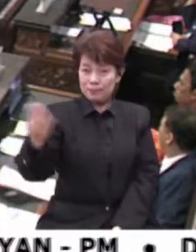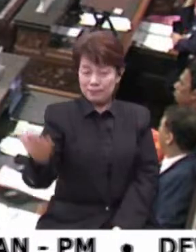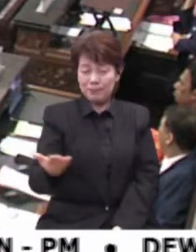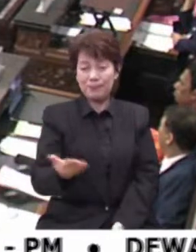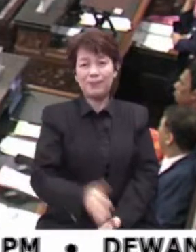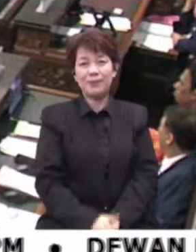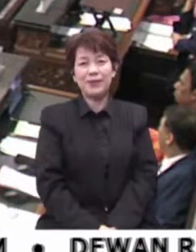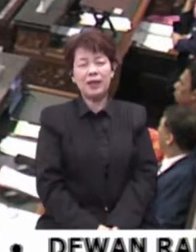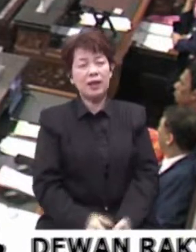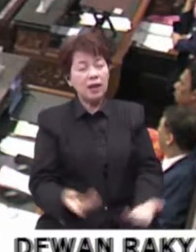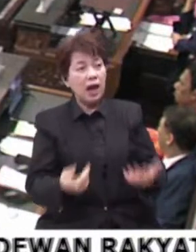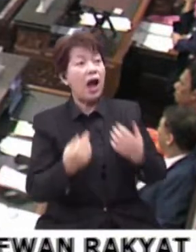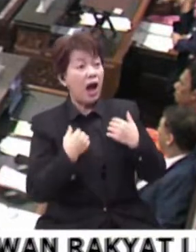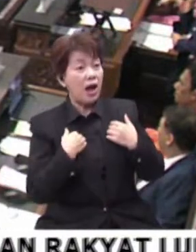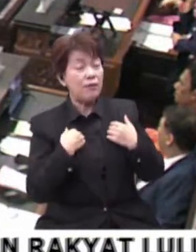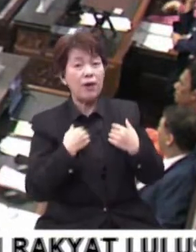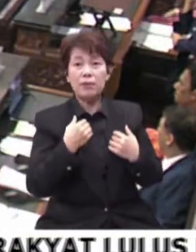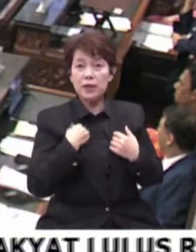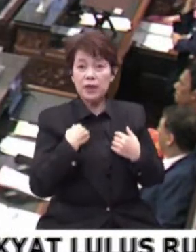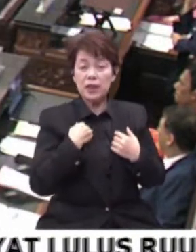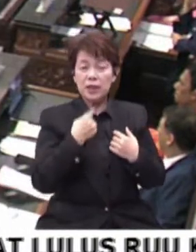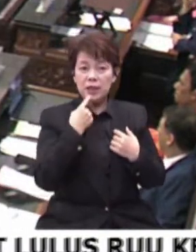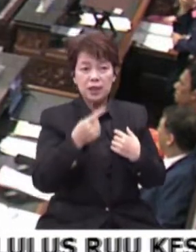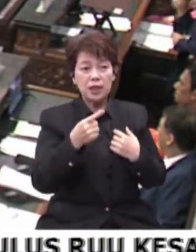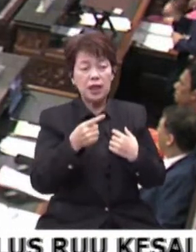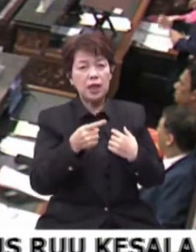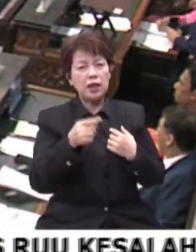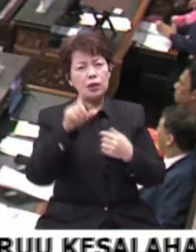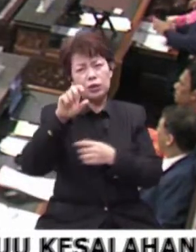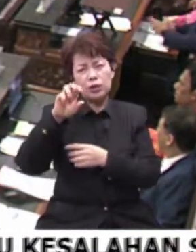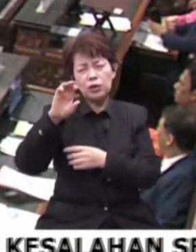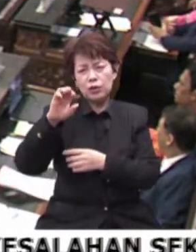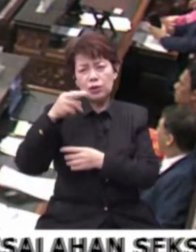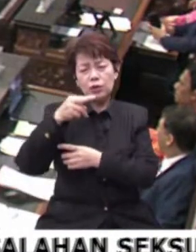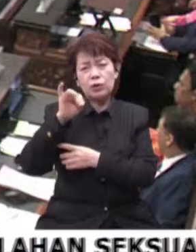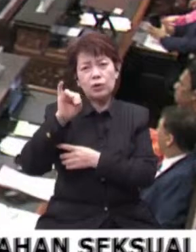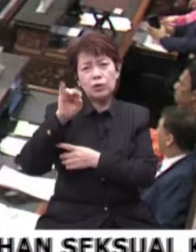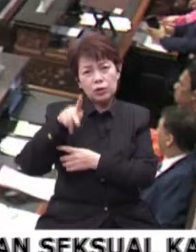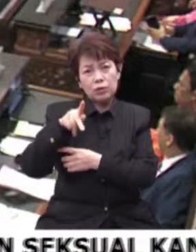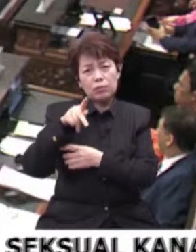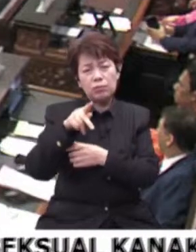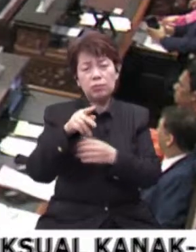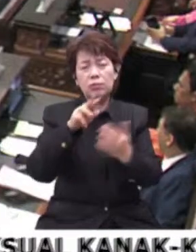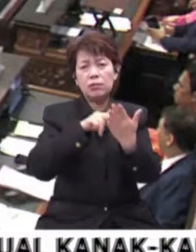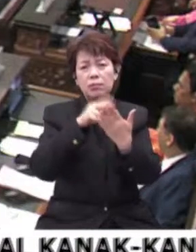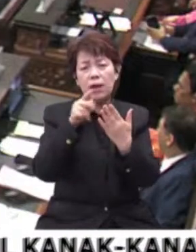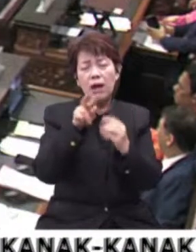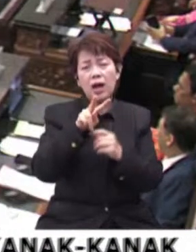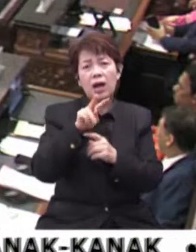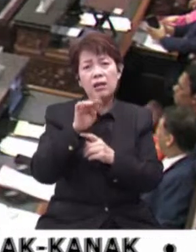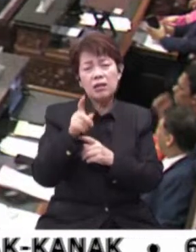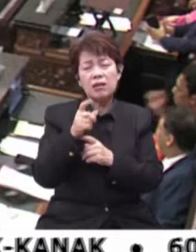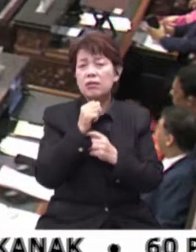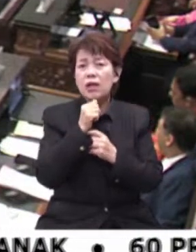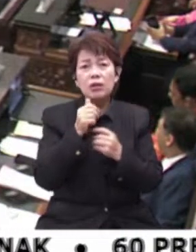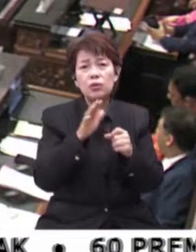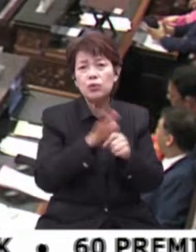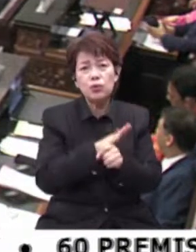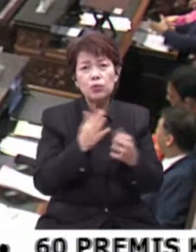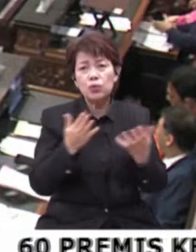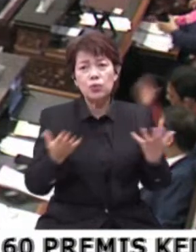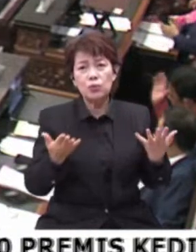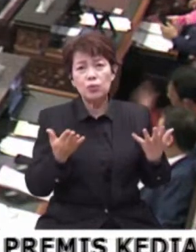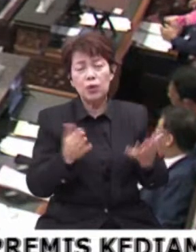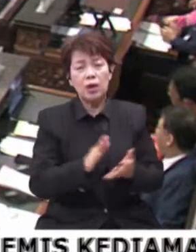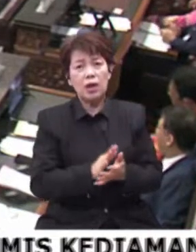tadi kita sebut tentang my kit atau Cipta cukup Adakah kekurangan chip ini juga memberi